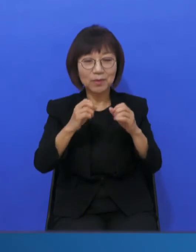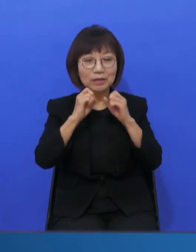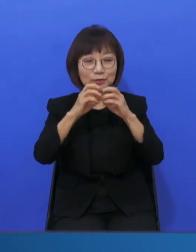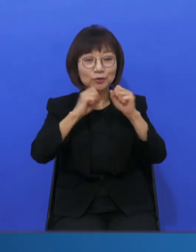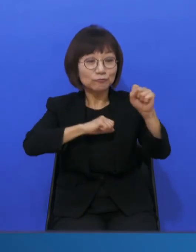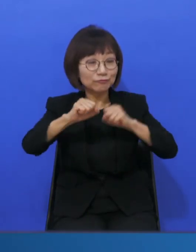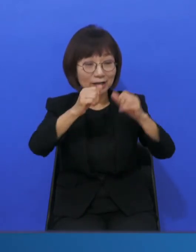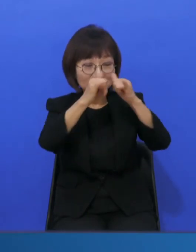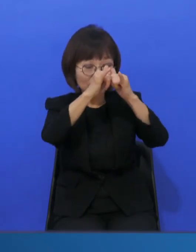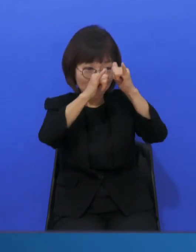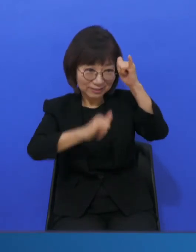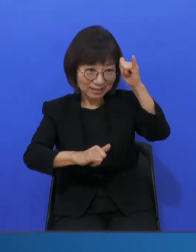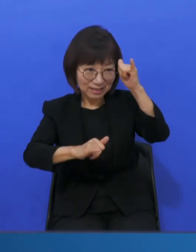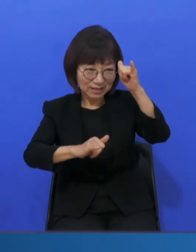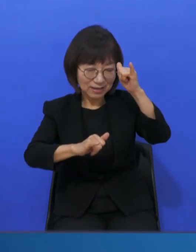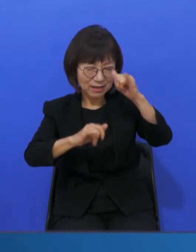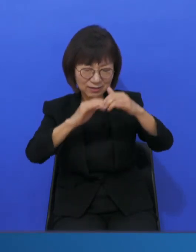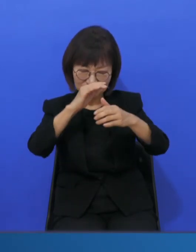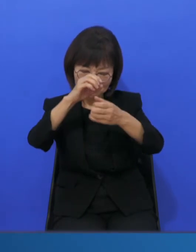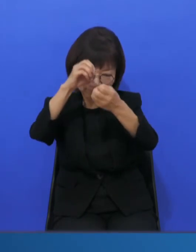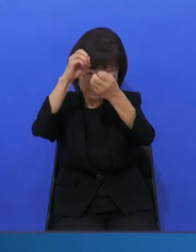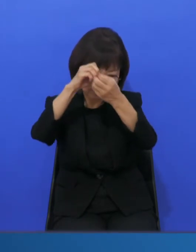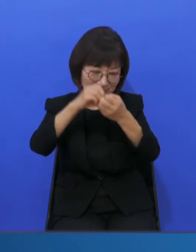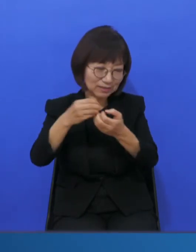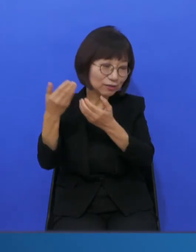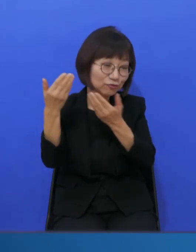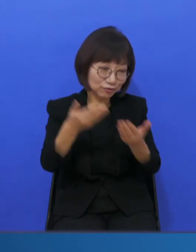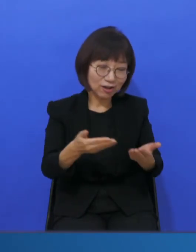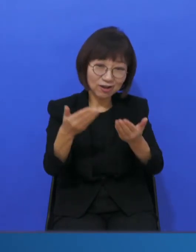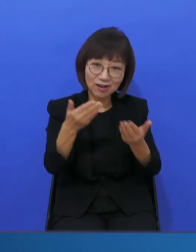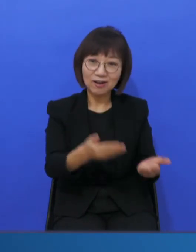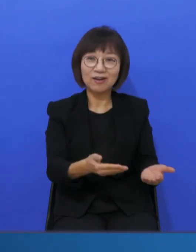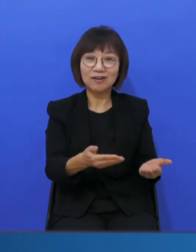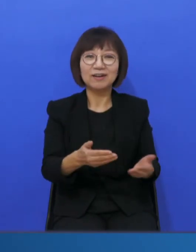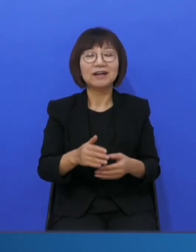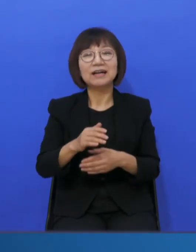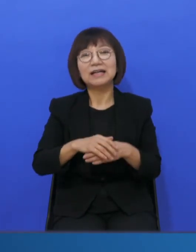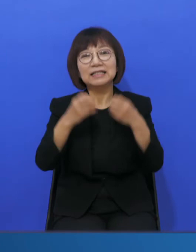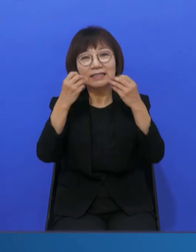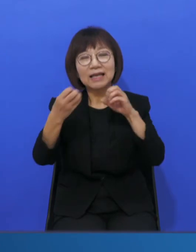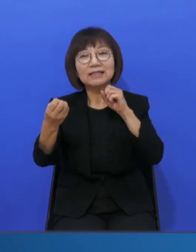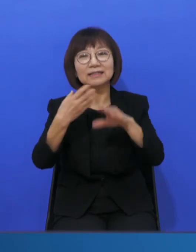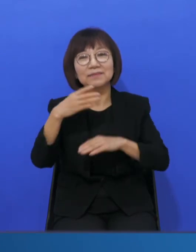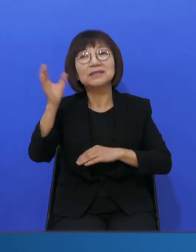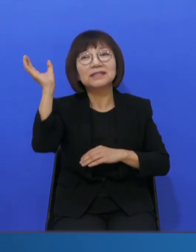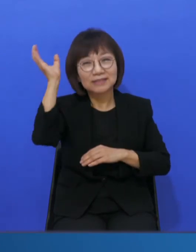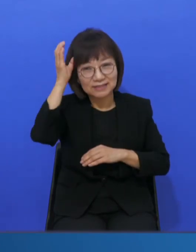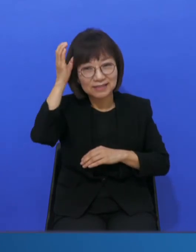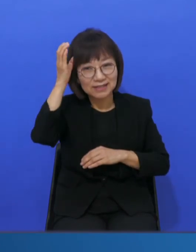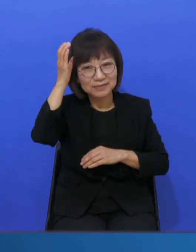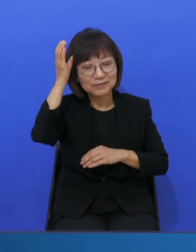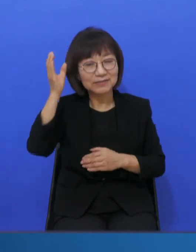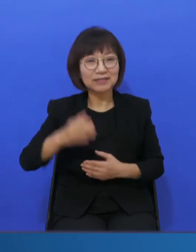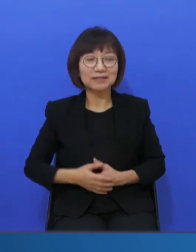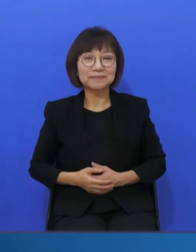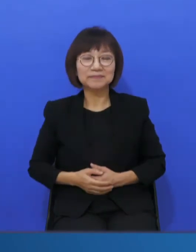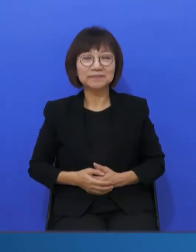그대로 전달되어 세계복음화를 이루는 응답이 새롭게 시작되길 기도합니다.